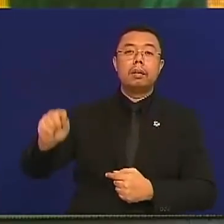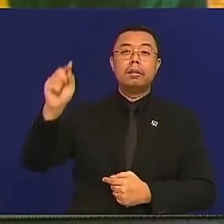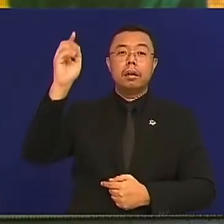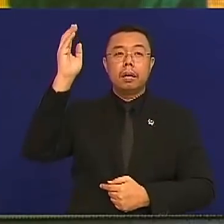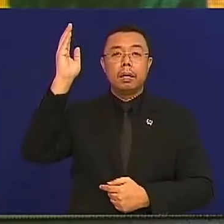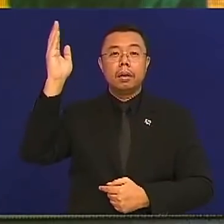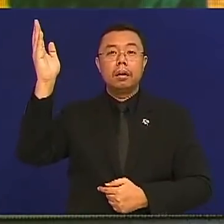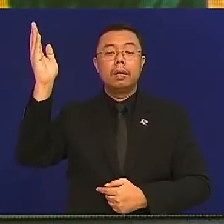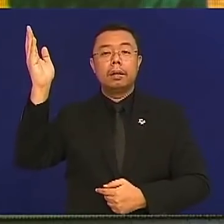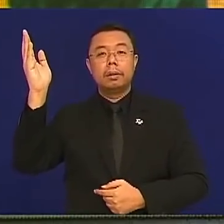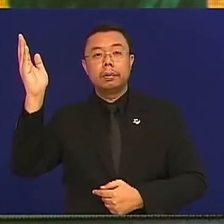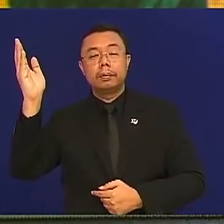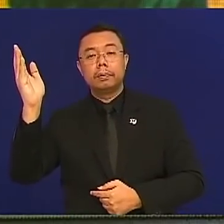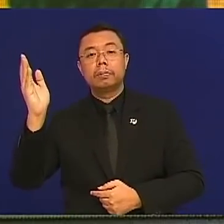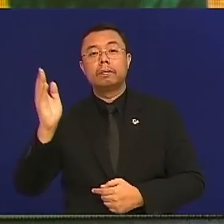kepadanya